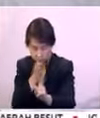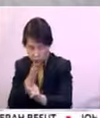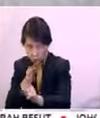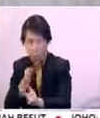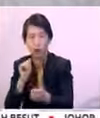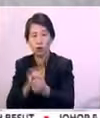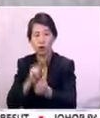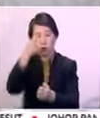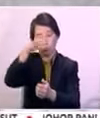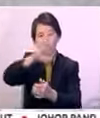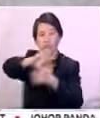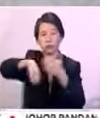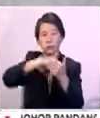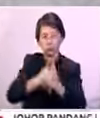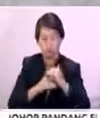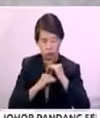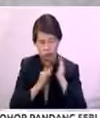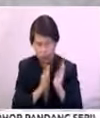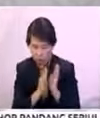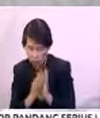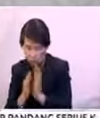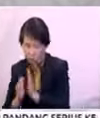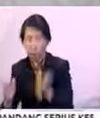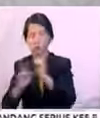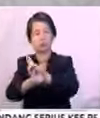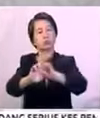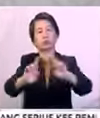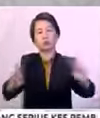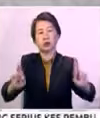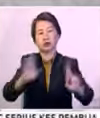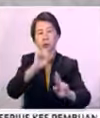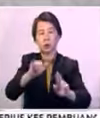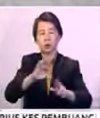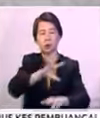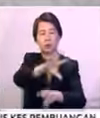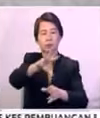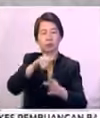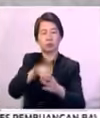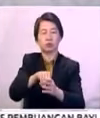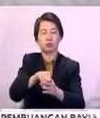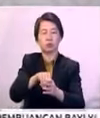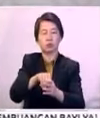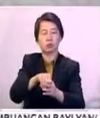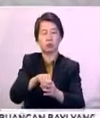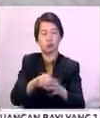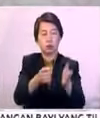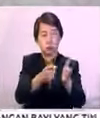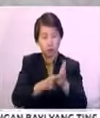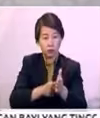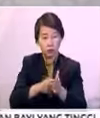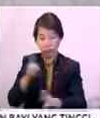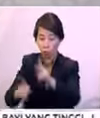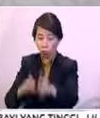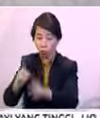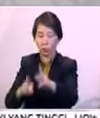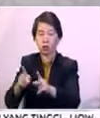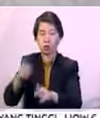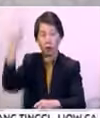kepada semua peringkat persediaan yang merangkumi keperluan jemaah